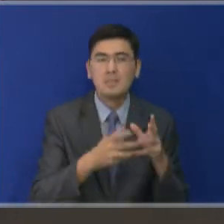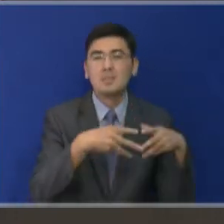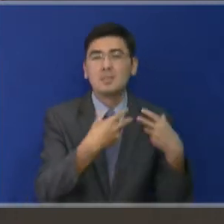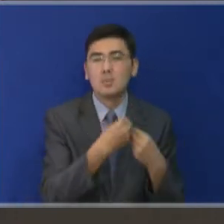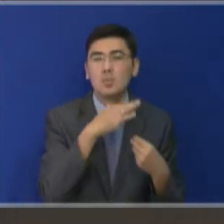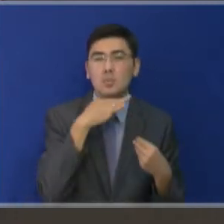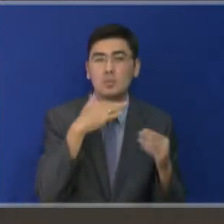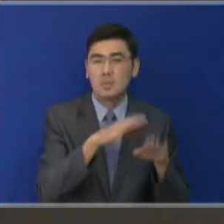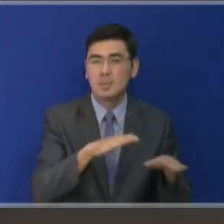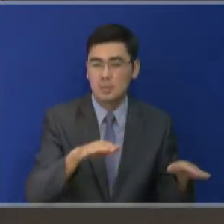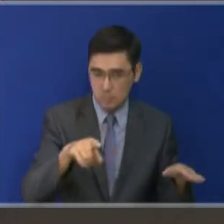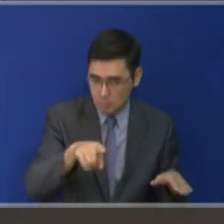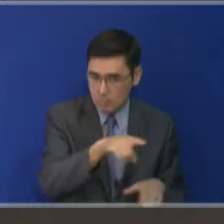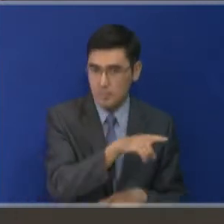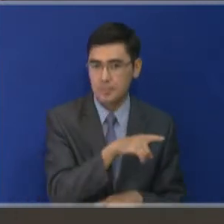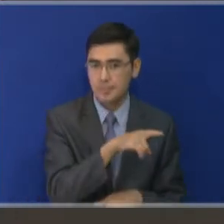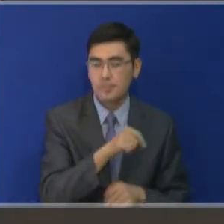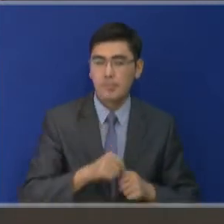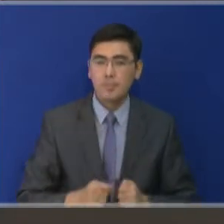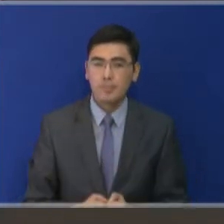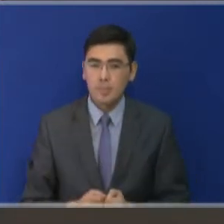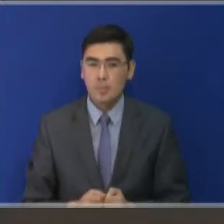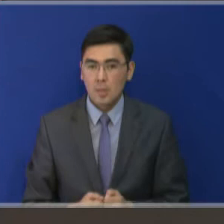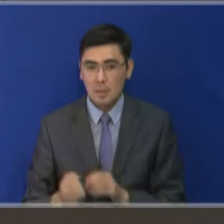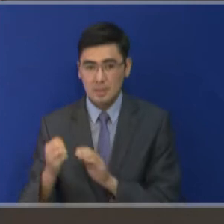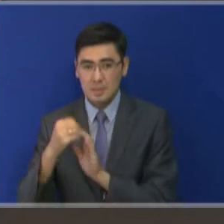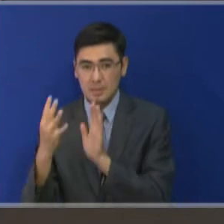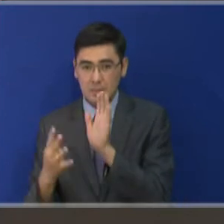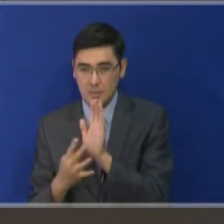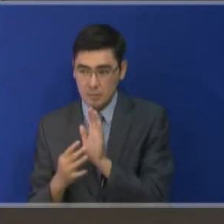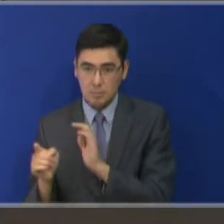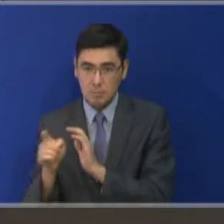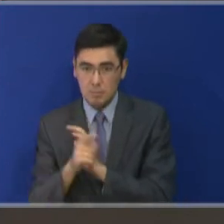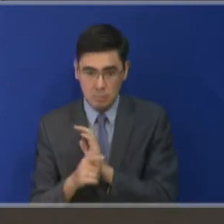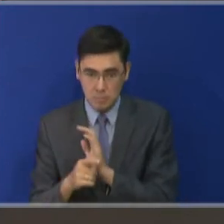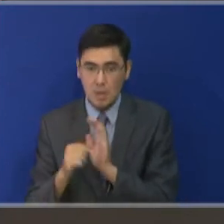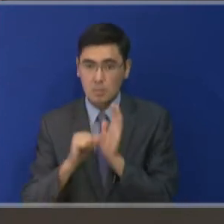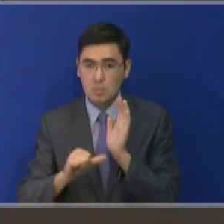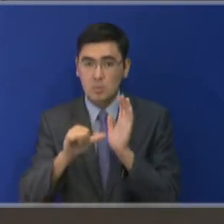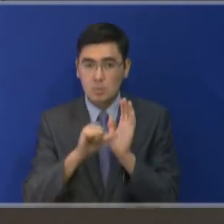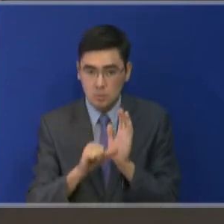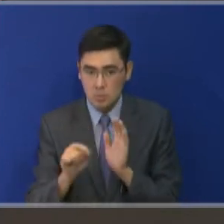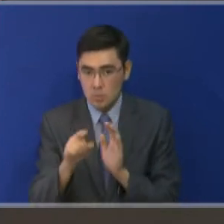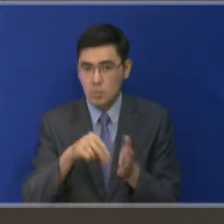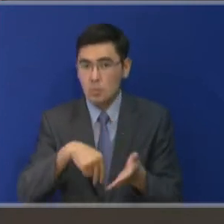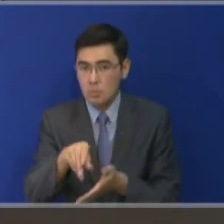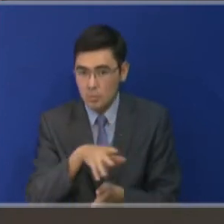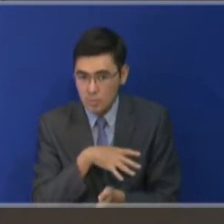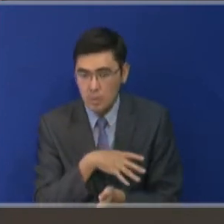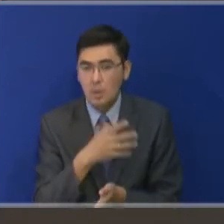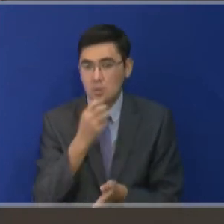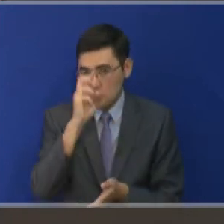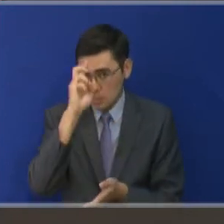шыққан балалар. Бұл мәселе шешілуде. Мектептер қорынан 19 компьютер берілді. 66 компьютерді білім бөлімі сатып алды. Сондай-ақ